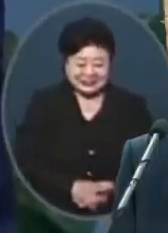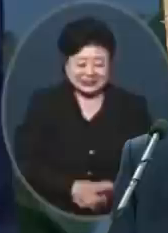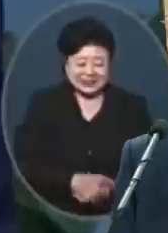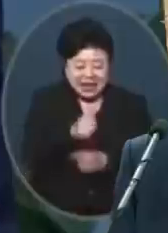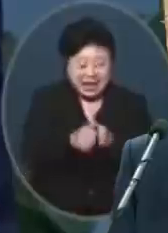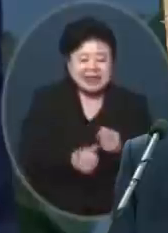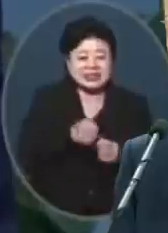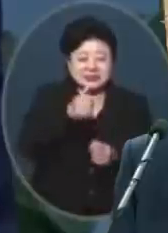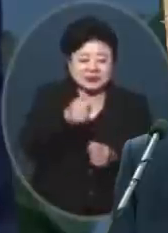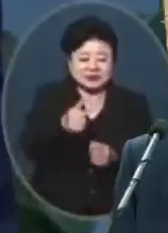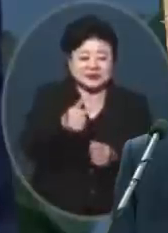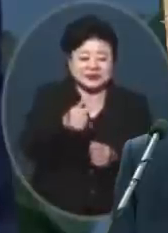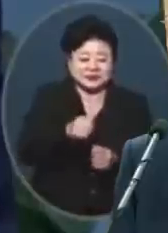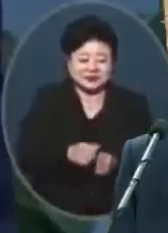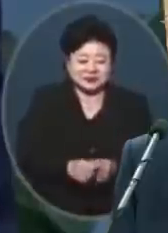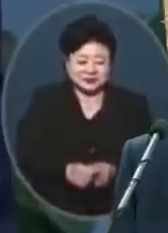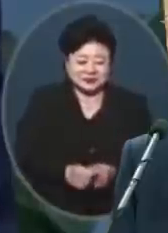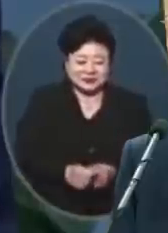하나님은